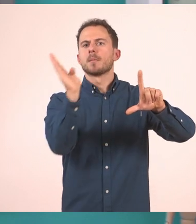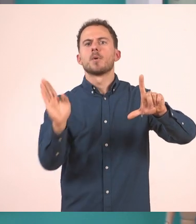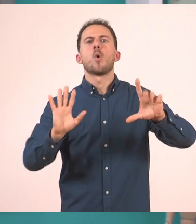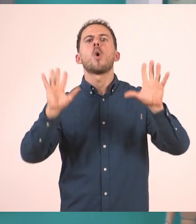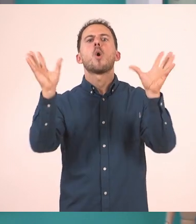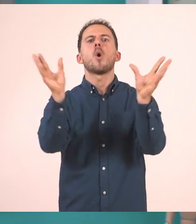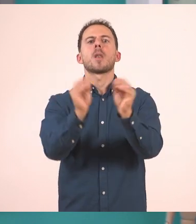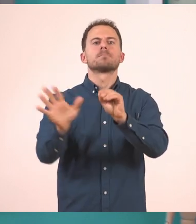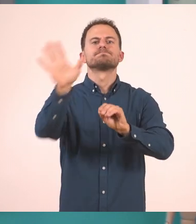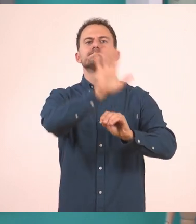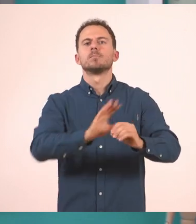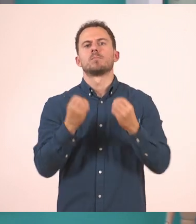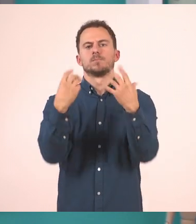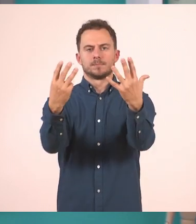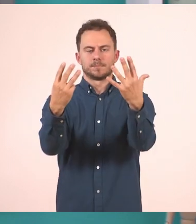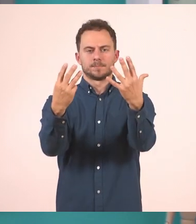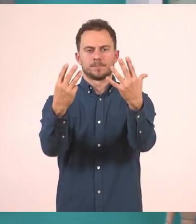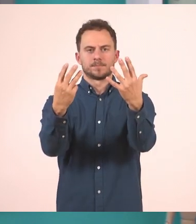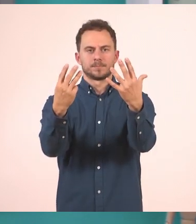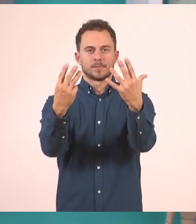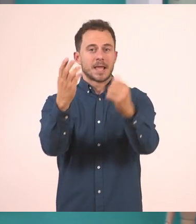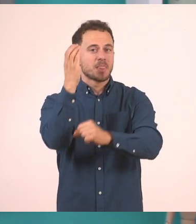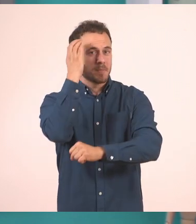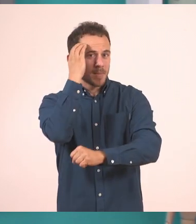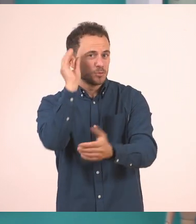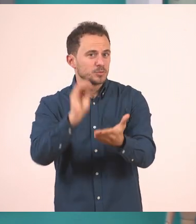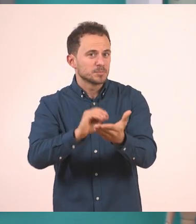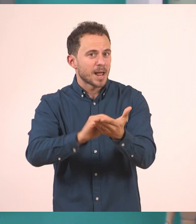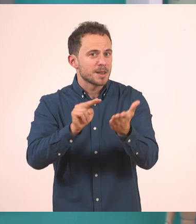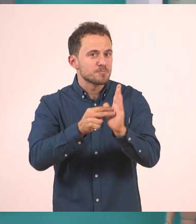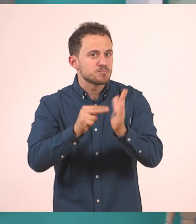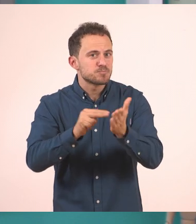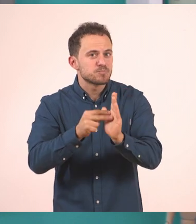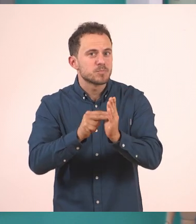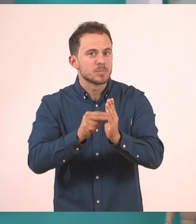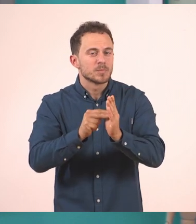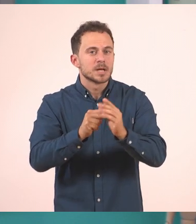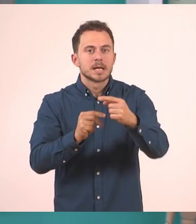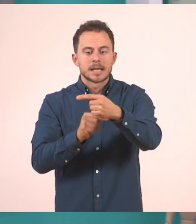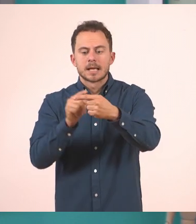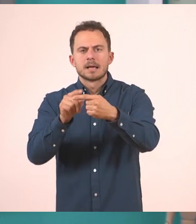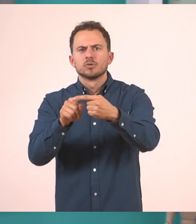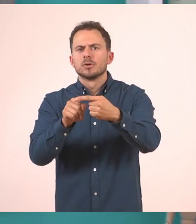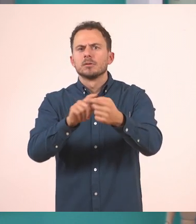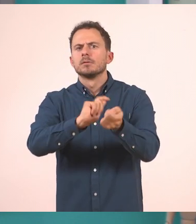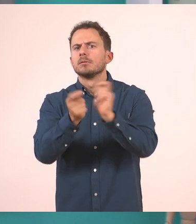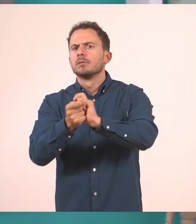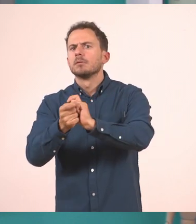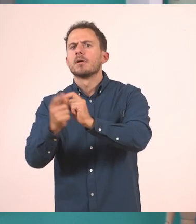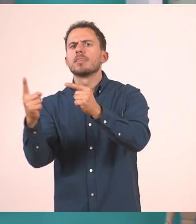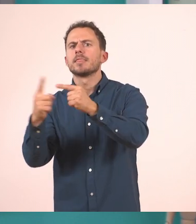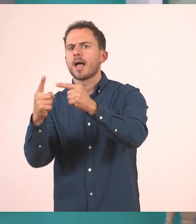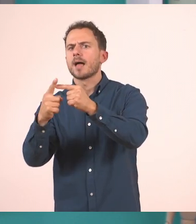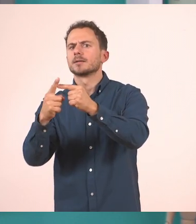8 ίσα κομμάτια. Γιατί θέλω να θυμηθείτε πάλι ότι το κλάσμα είναι και μία διαίρεση.